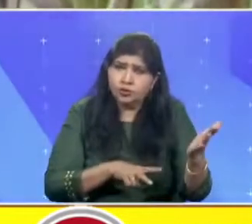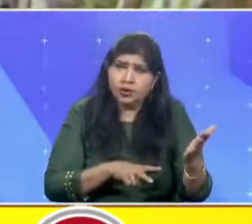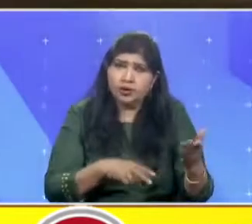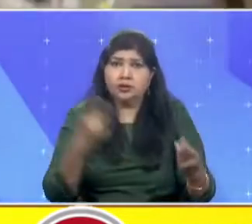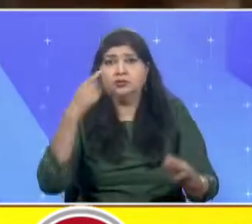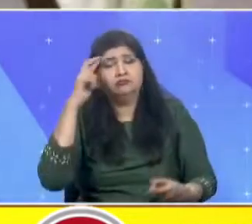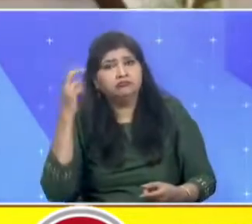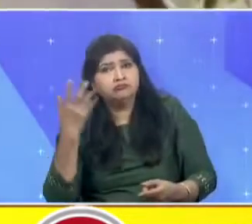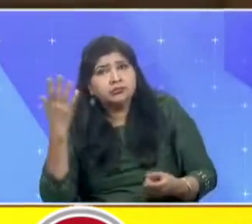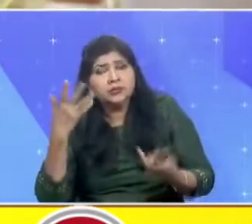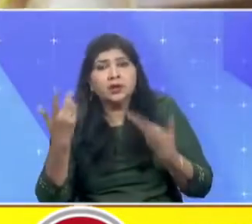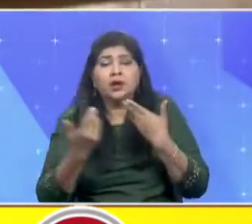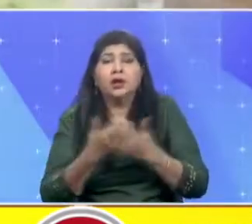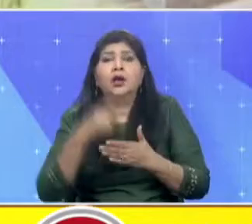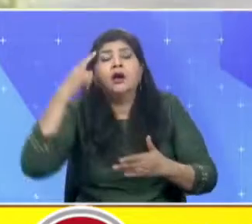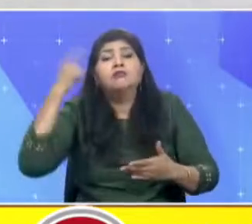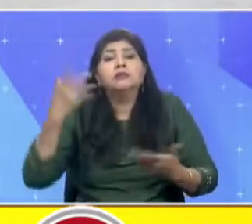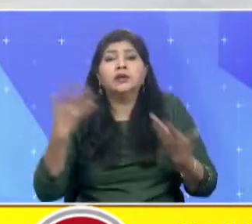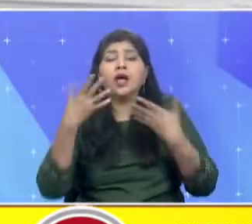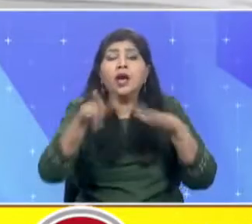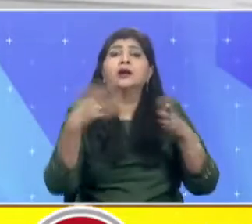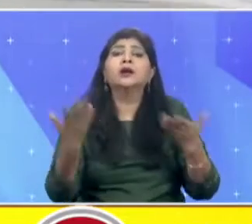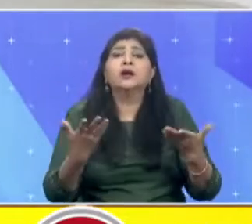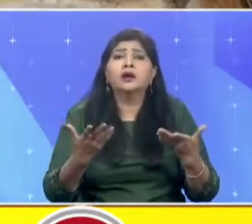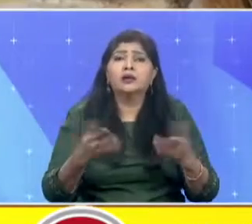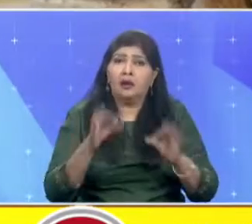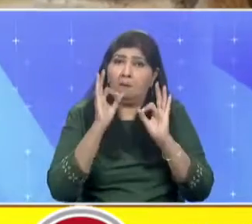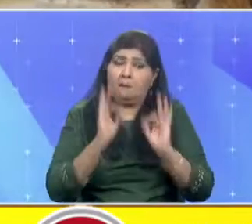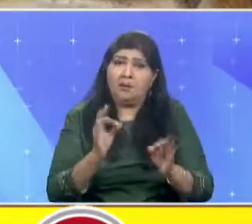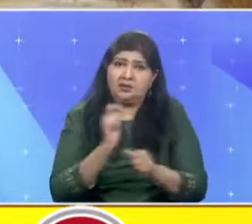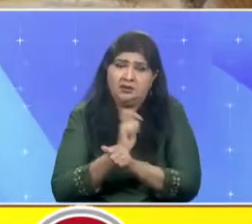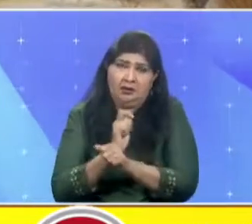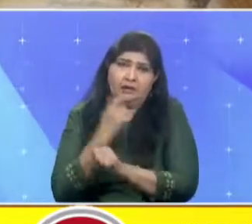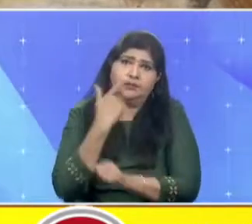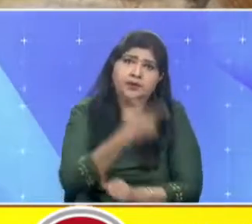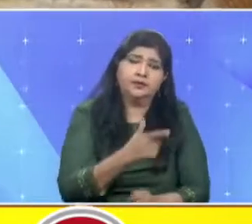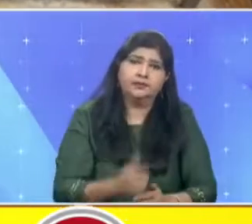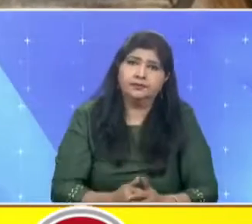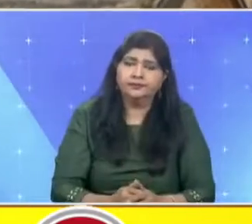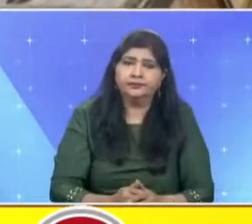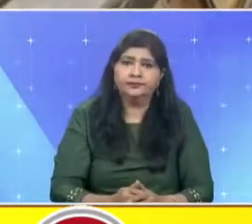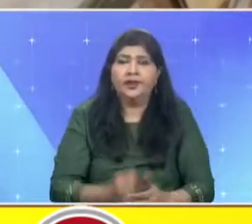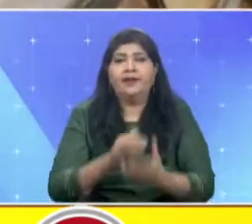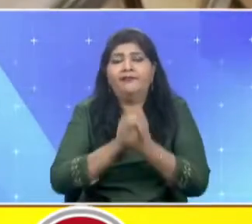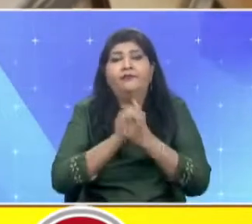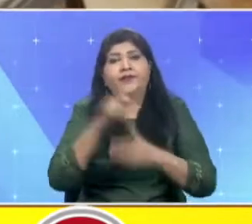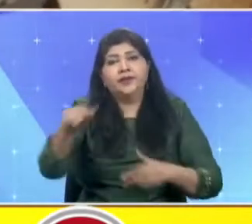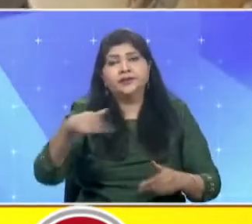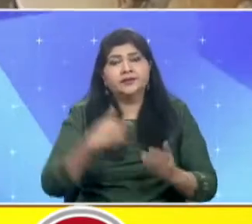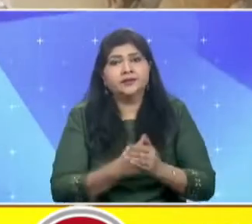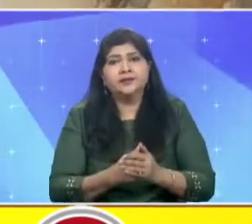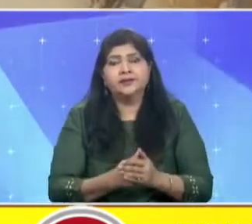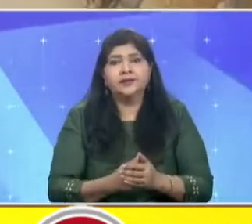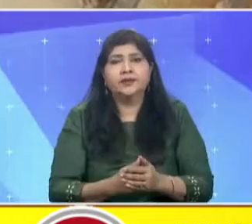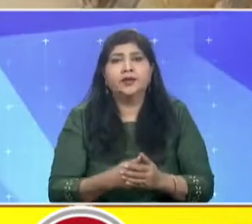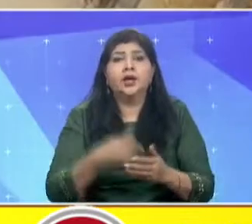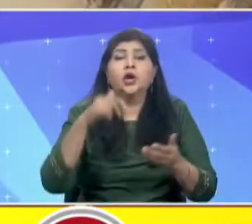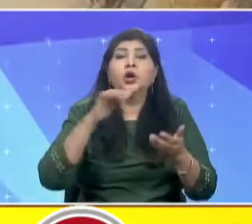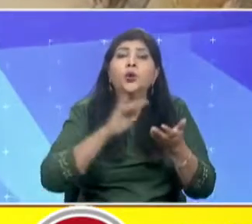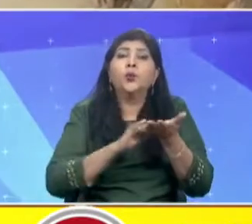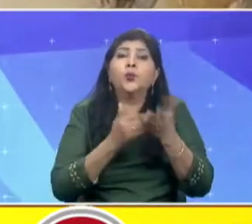जानोगे तो सोचेंगे कि क्या कमाल का काम है। साथियों,